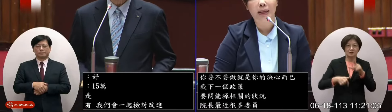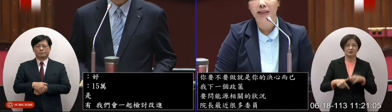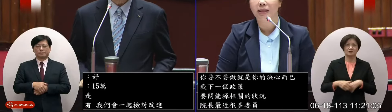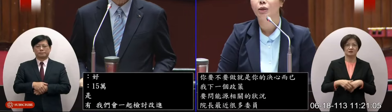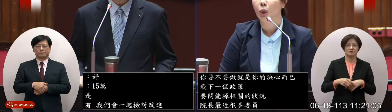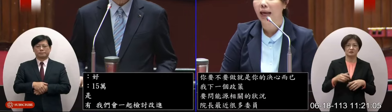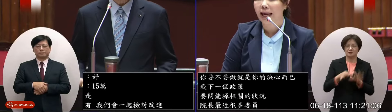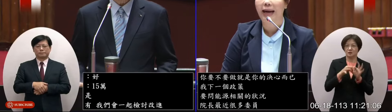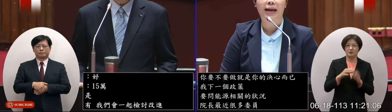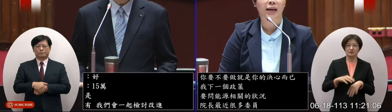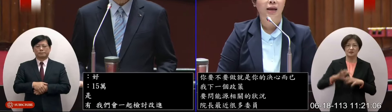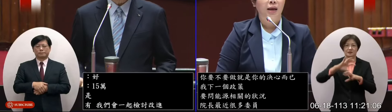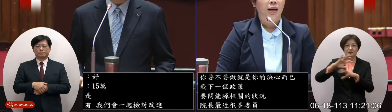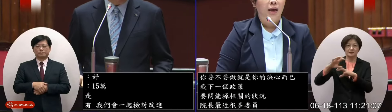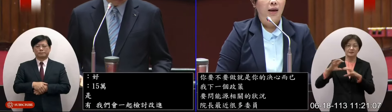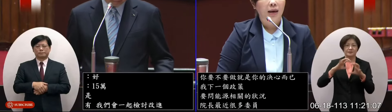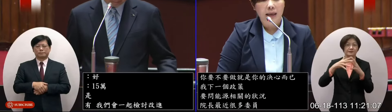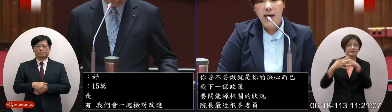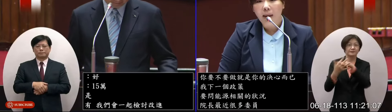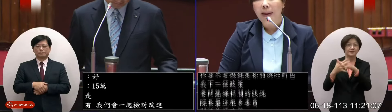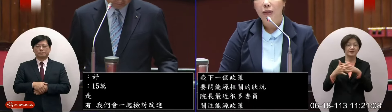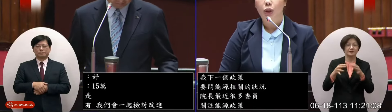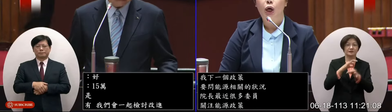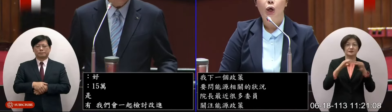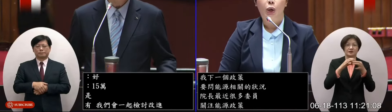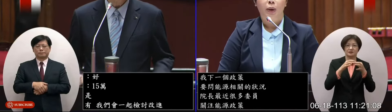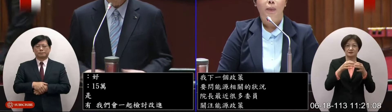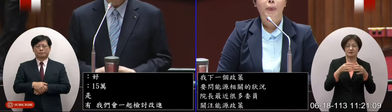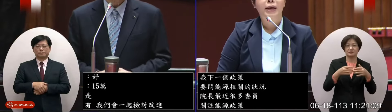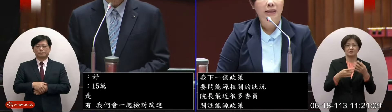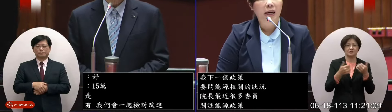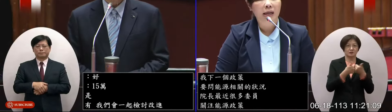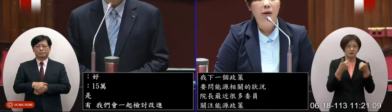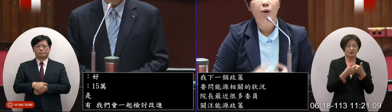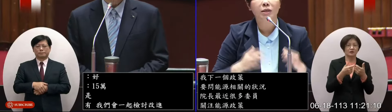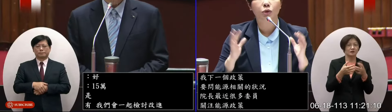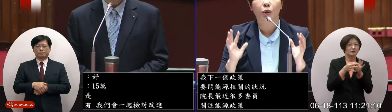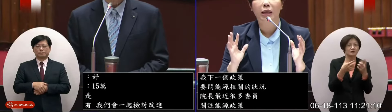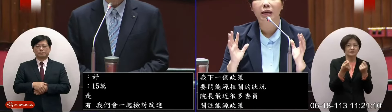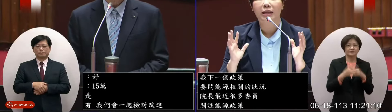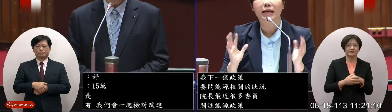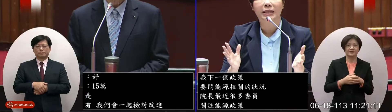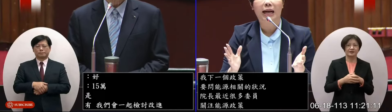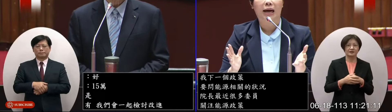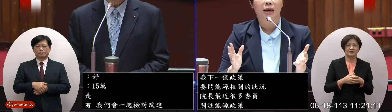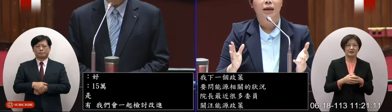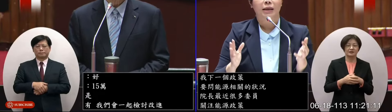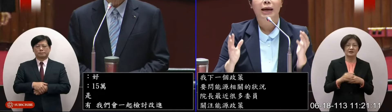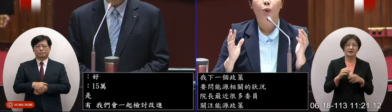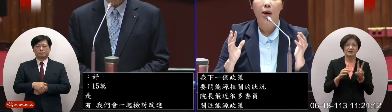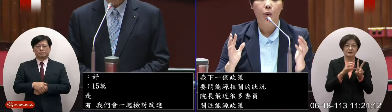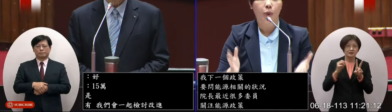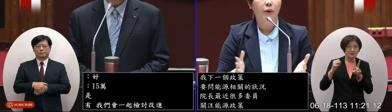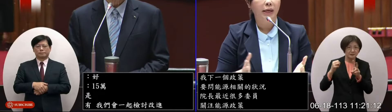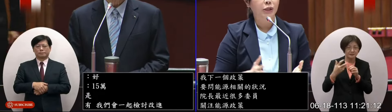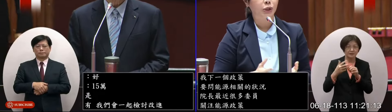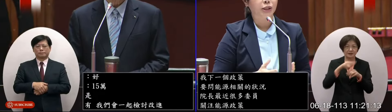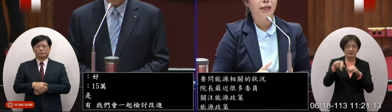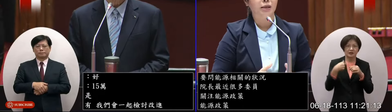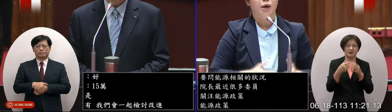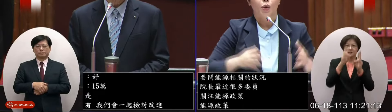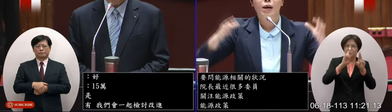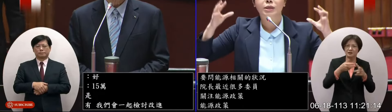很关心。要做 AI， 2028之后不可能到2020，光是做一个电厂也要花5-6年